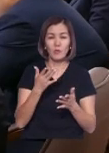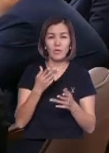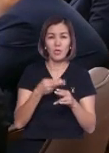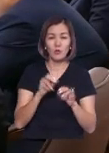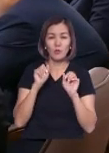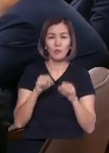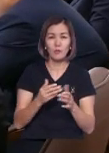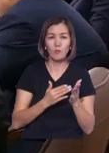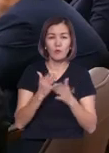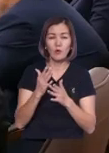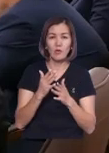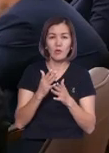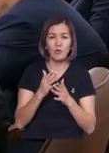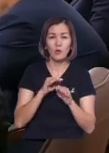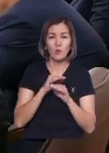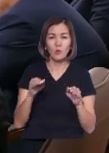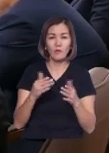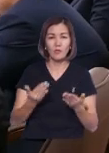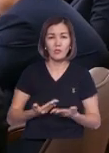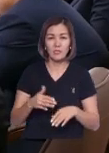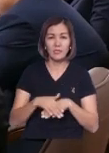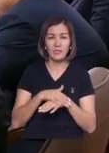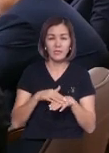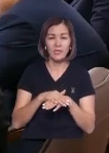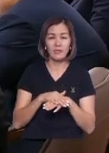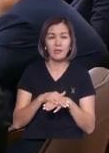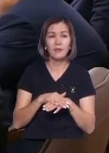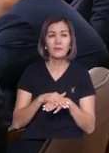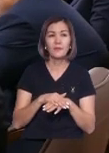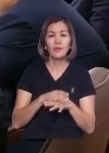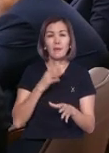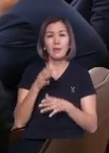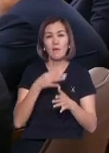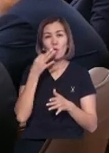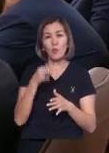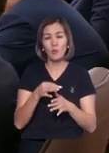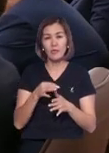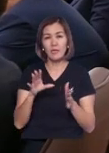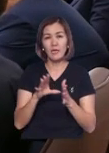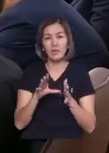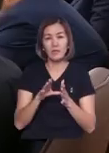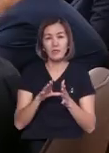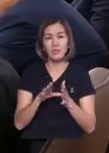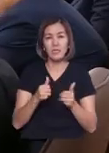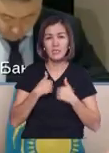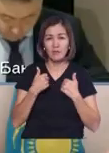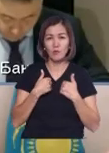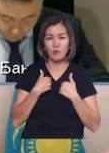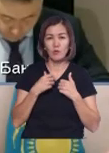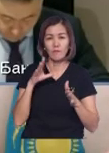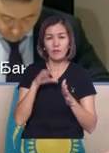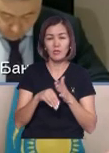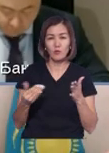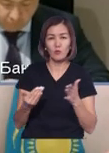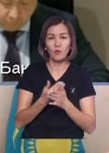позволит достичь более высокого уровня жизни населения. Как показывает мировой опыт, атомная энергетика стимулирует внедрение